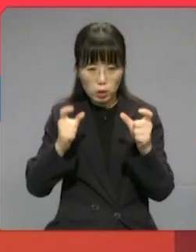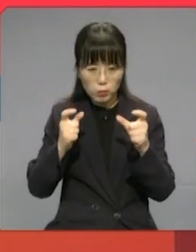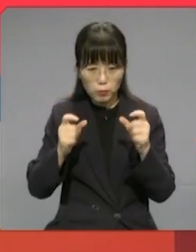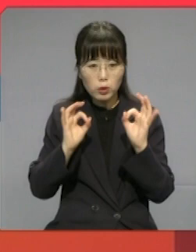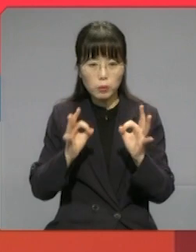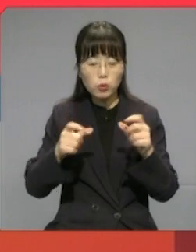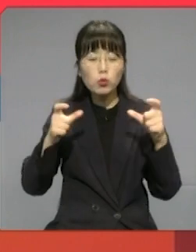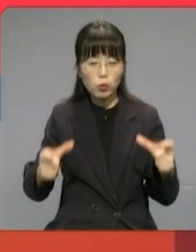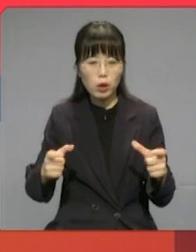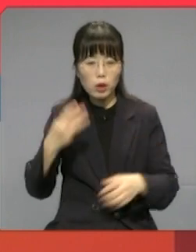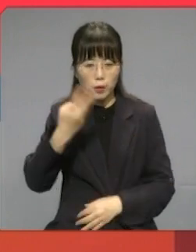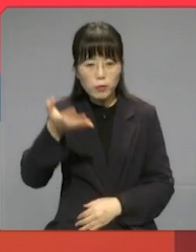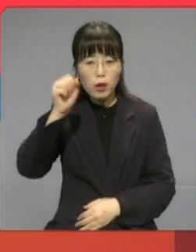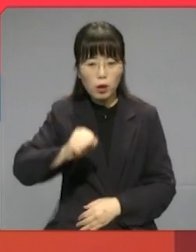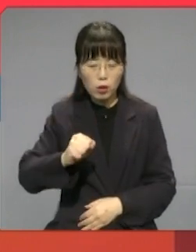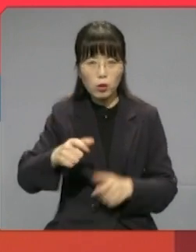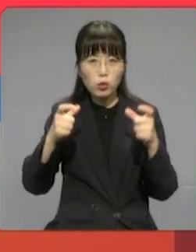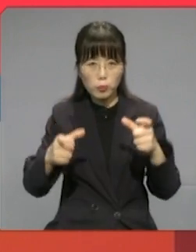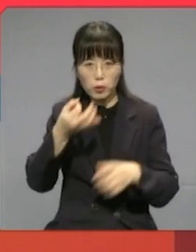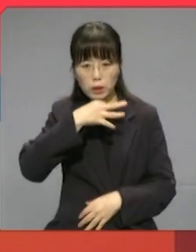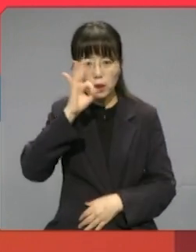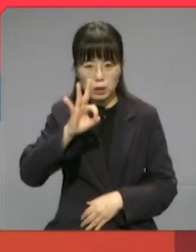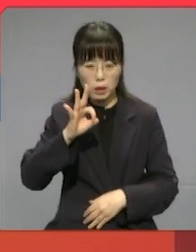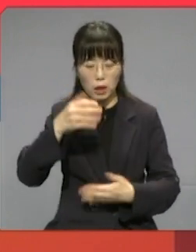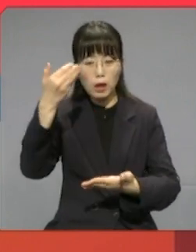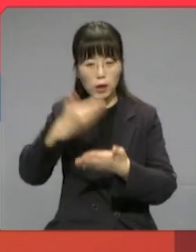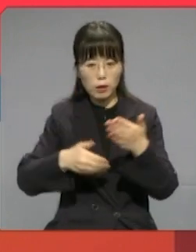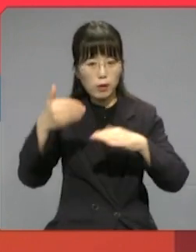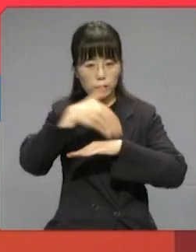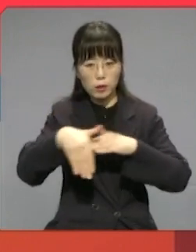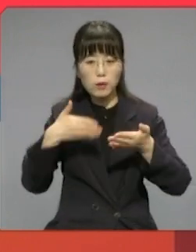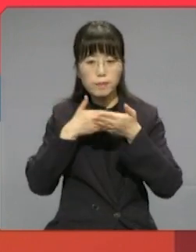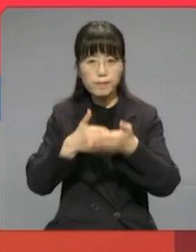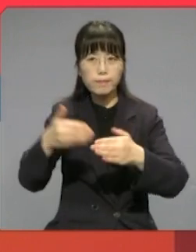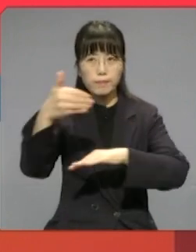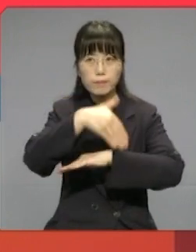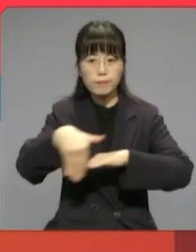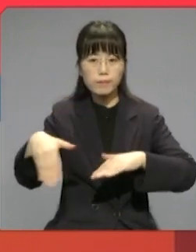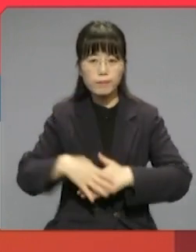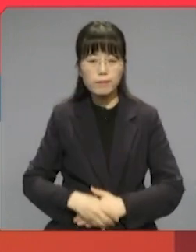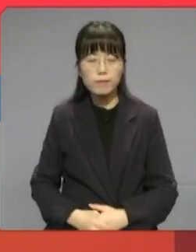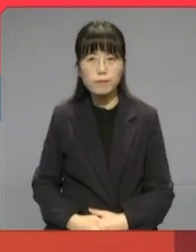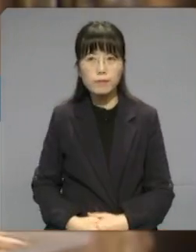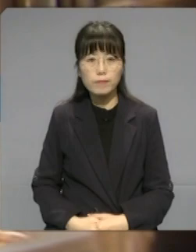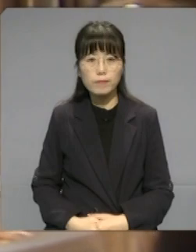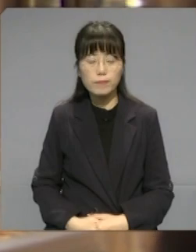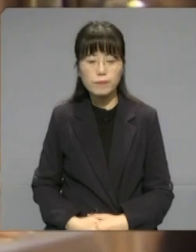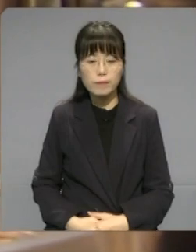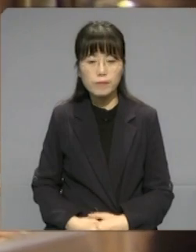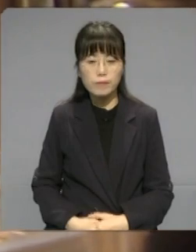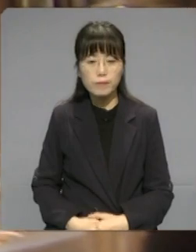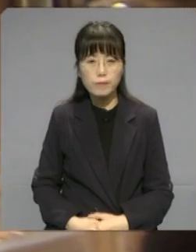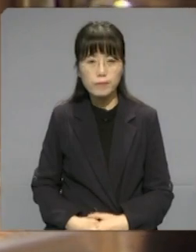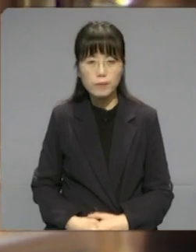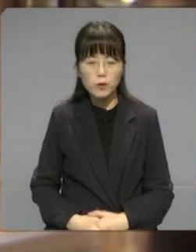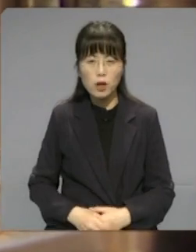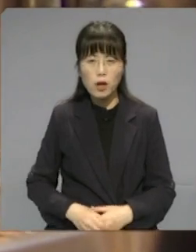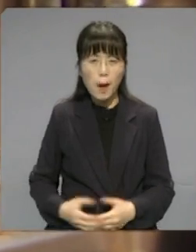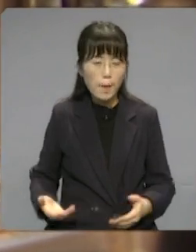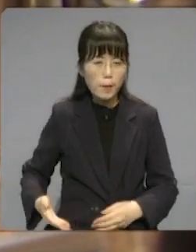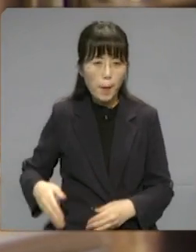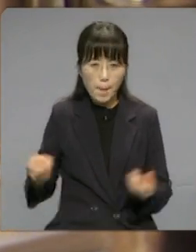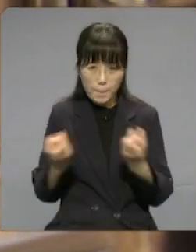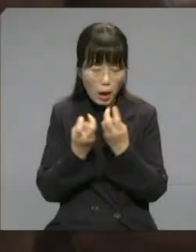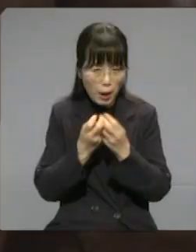금융권 역시 3천억 원 규모의이자 경감 계획을 추진할 예정입니다 서둘러